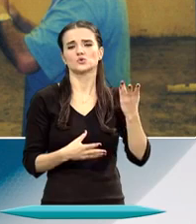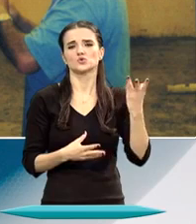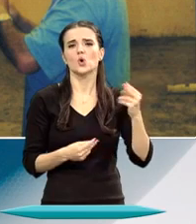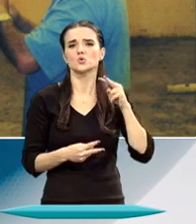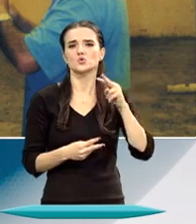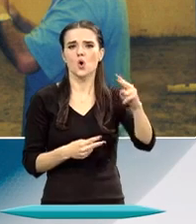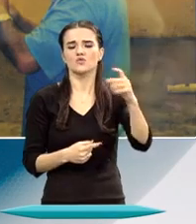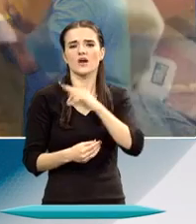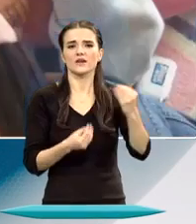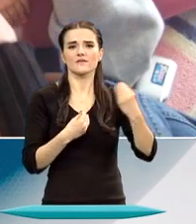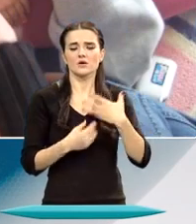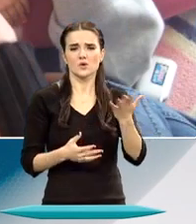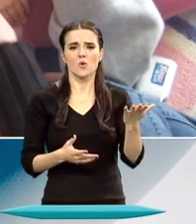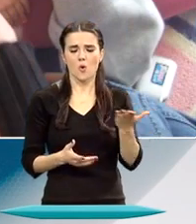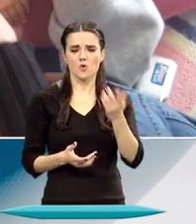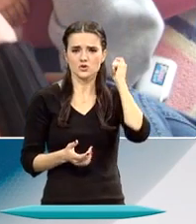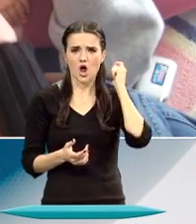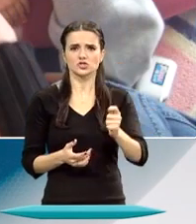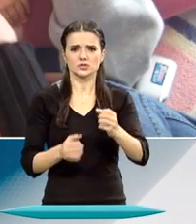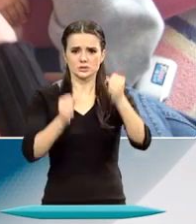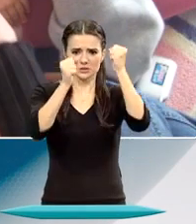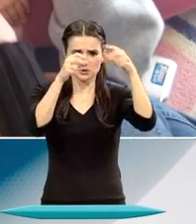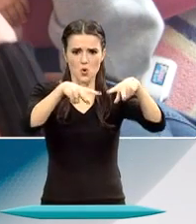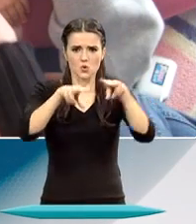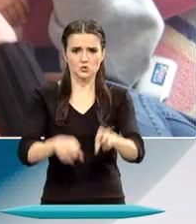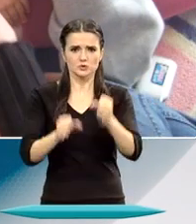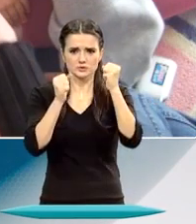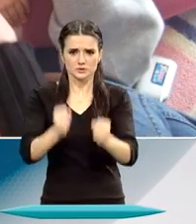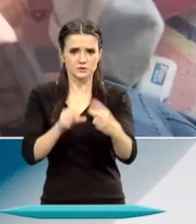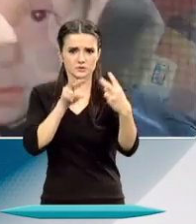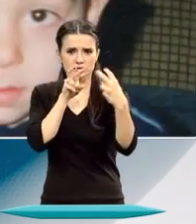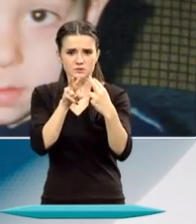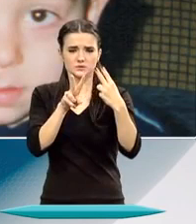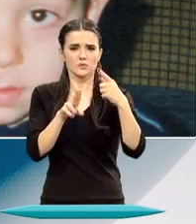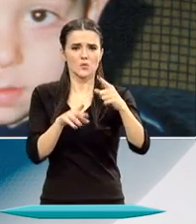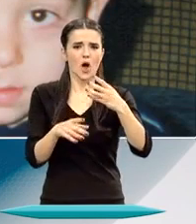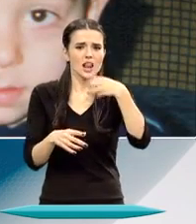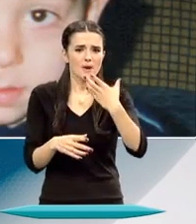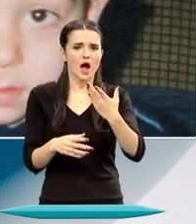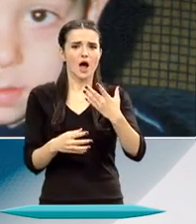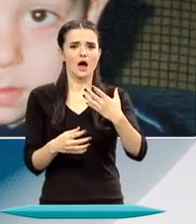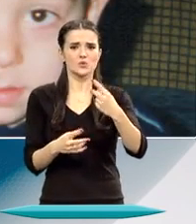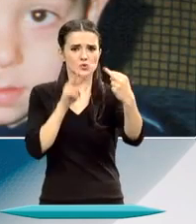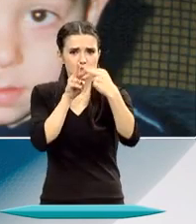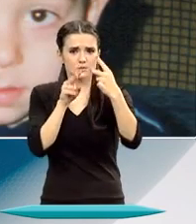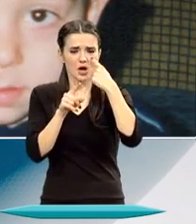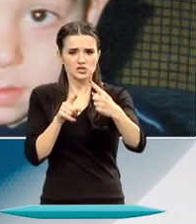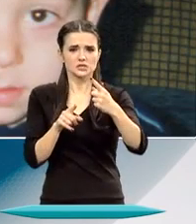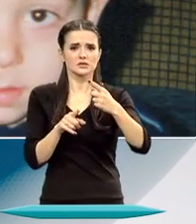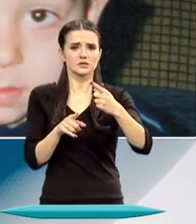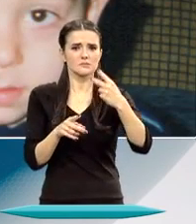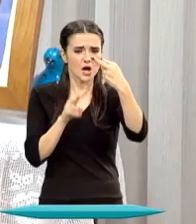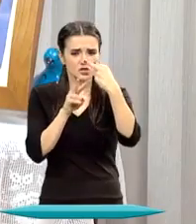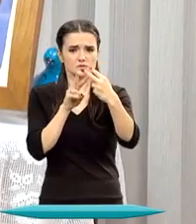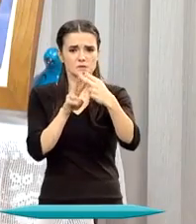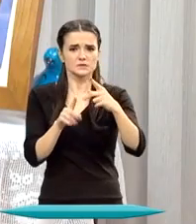O bildiğiniz oraya oturtup Baha'yı sıkıştırıp bu elmadır, bu armuttur, gözüme bakacaksın. Gözüme bakmazsan bu iş olmaz,